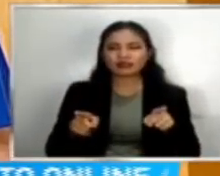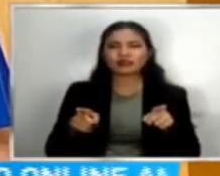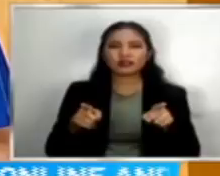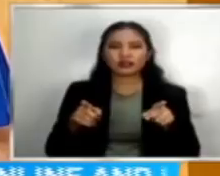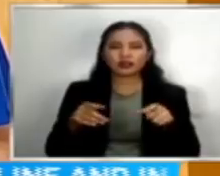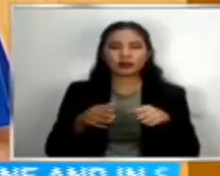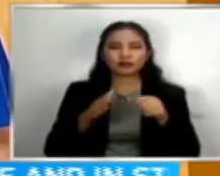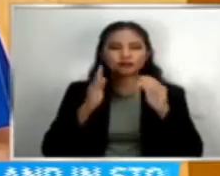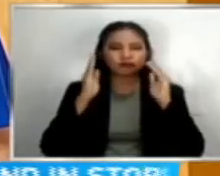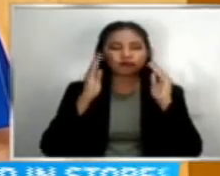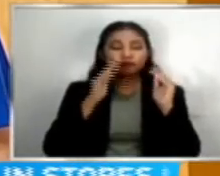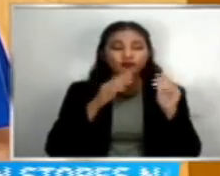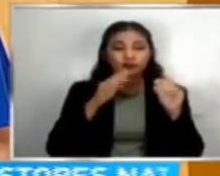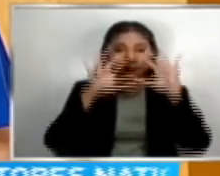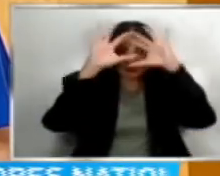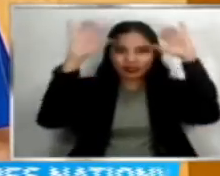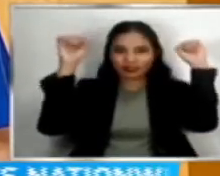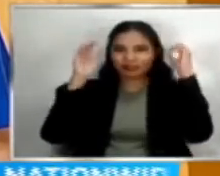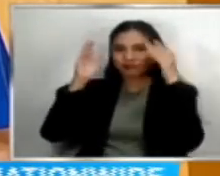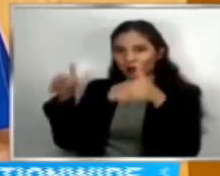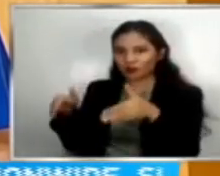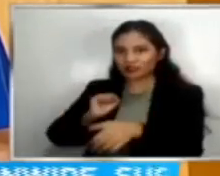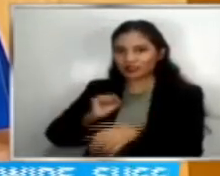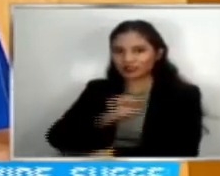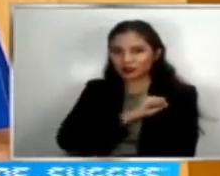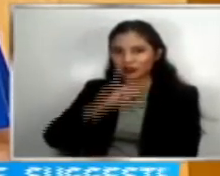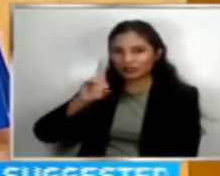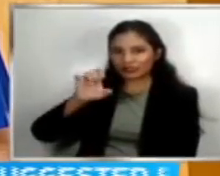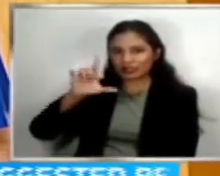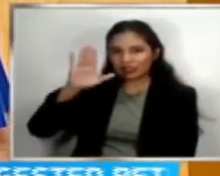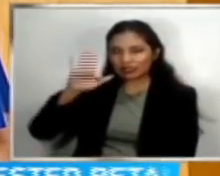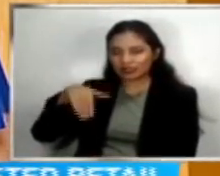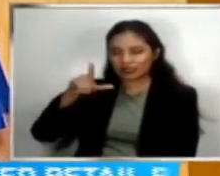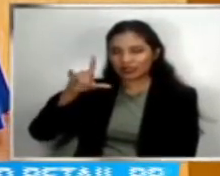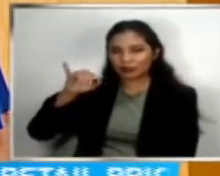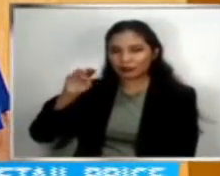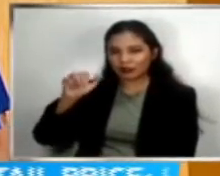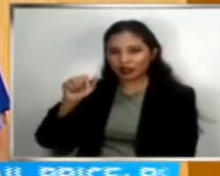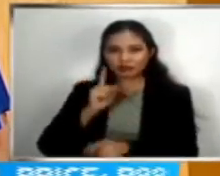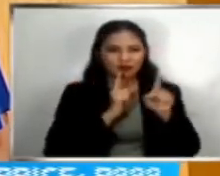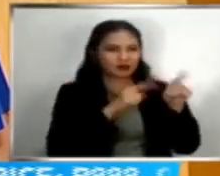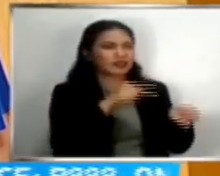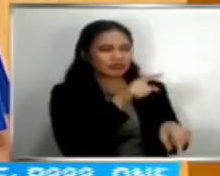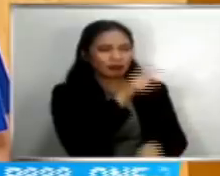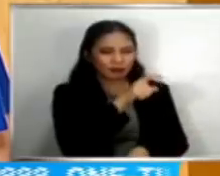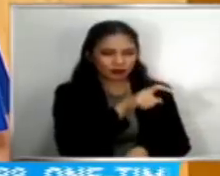Sinabihan din ng Senadora ang Pangulo na gawin na lamang ang kanyang trabaho.